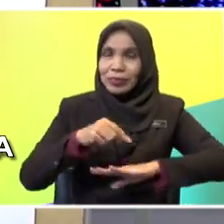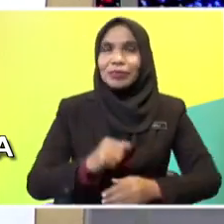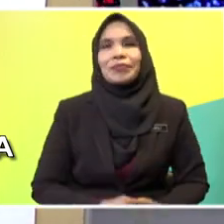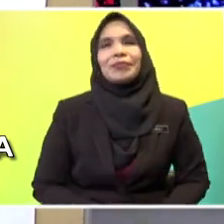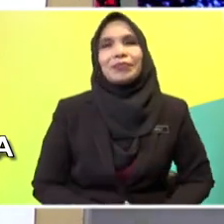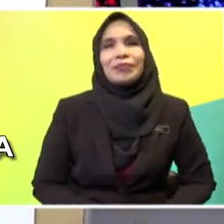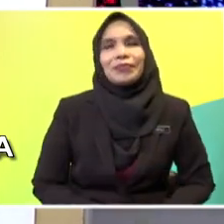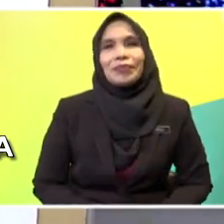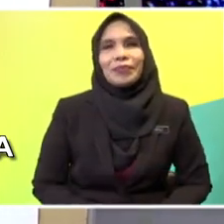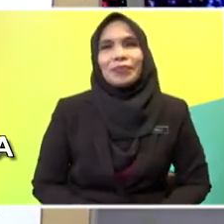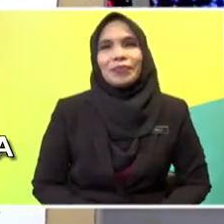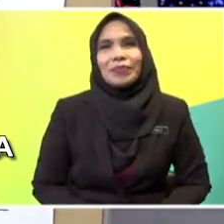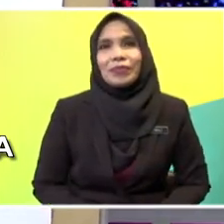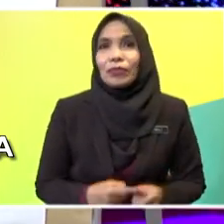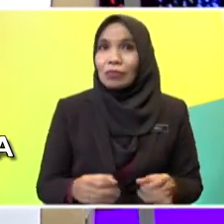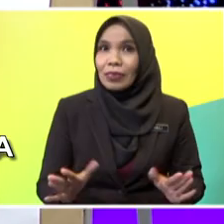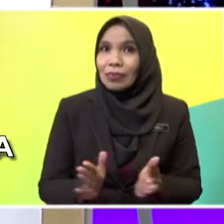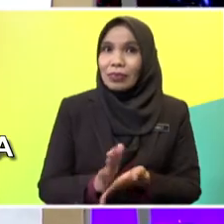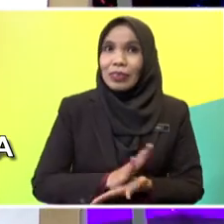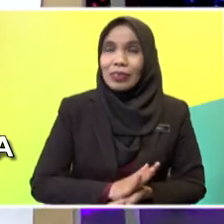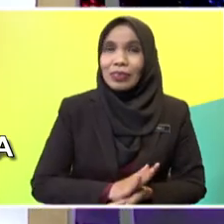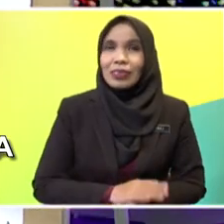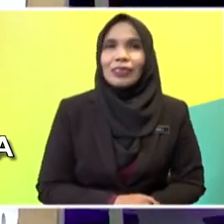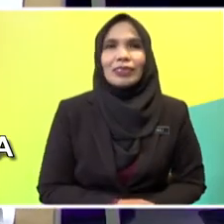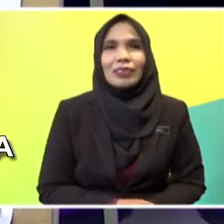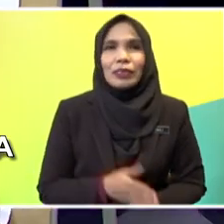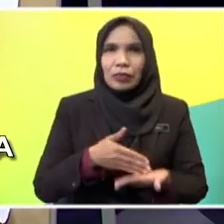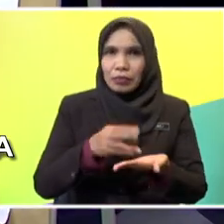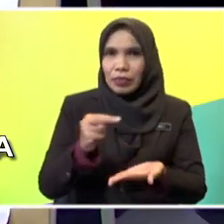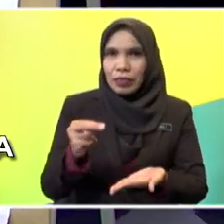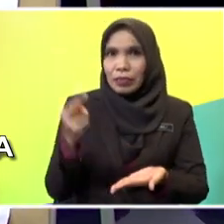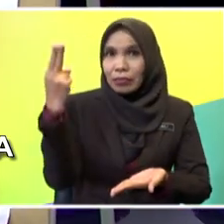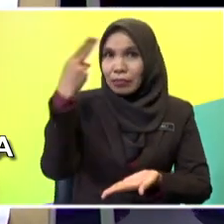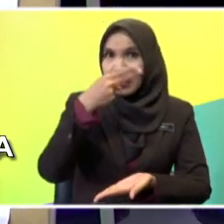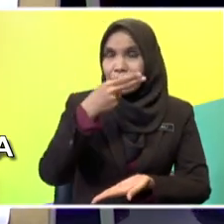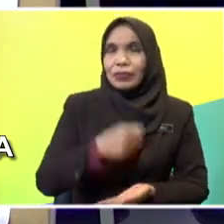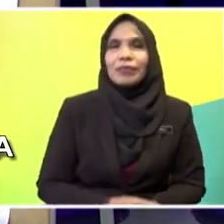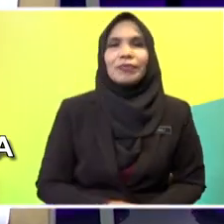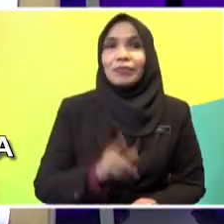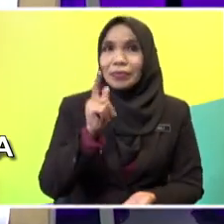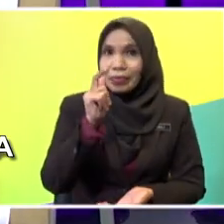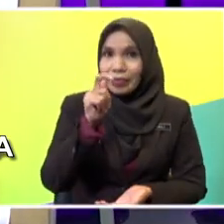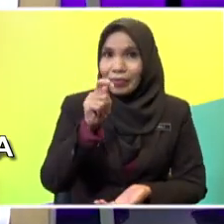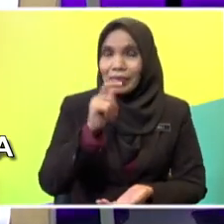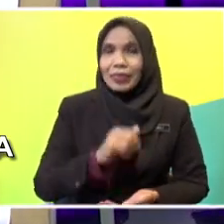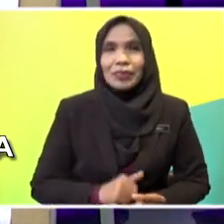sekali. Okey, dah jadi dah untuk bahagian hadapan. Kemudian kita tanda.